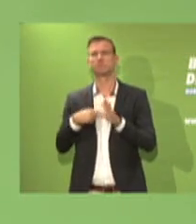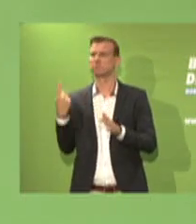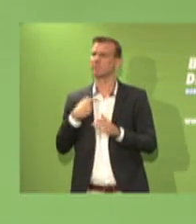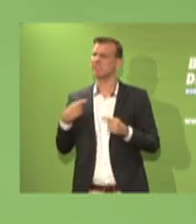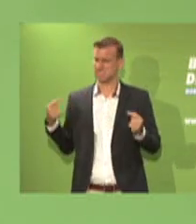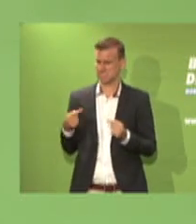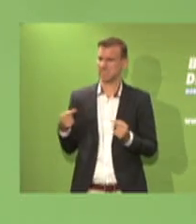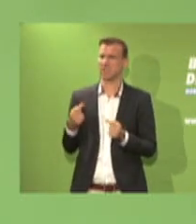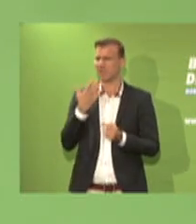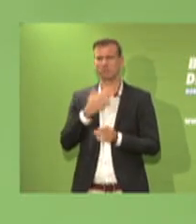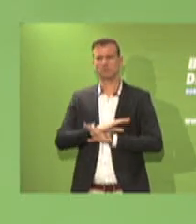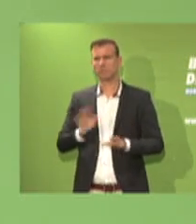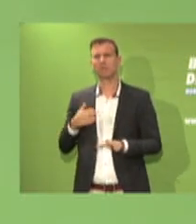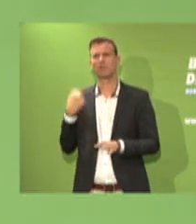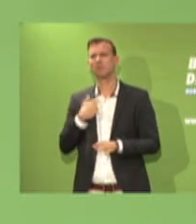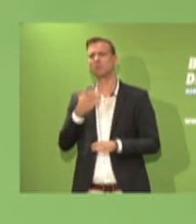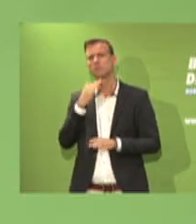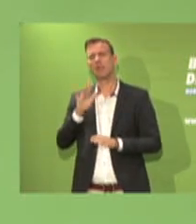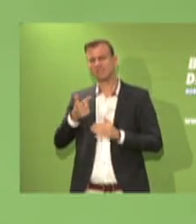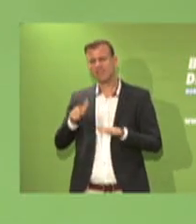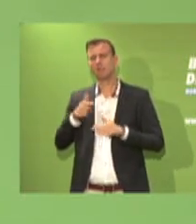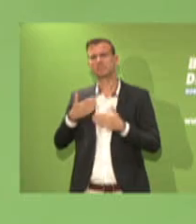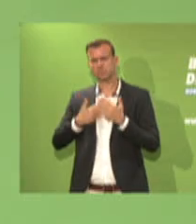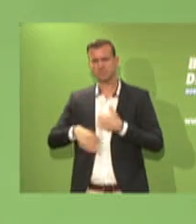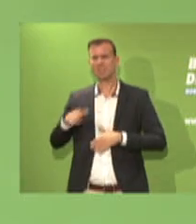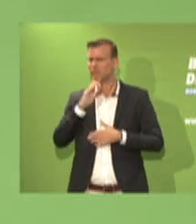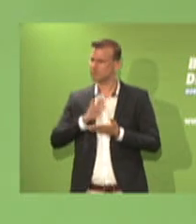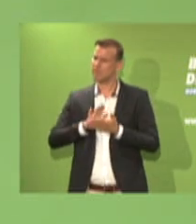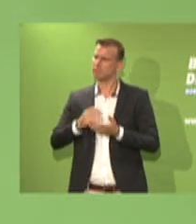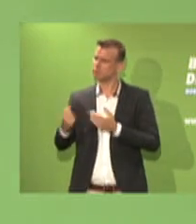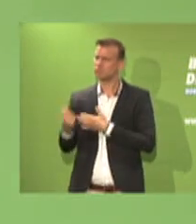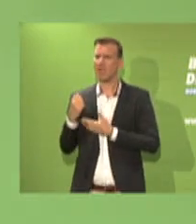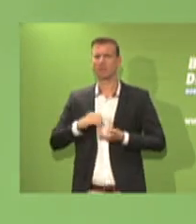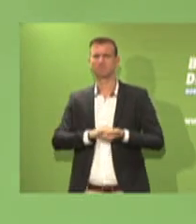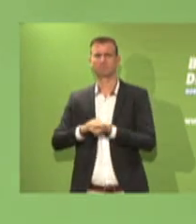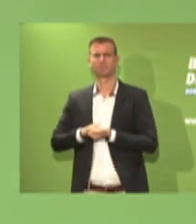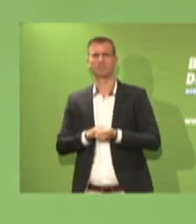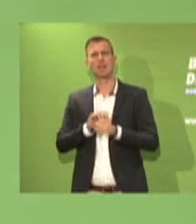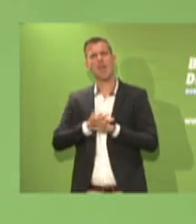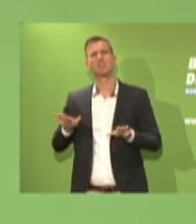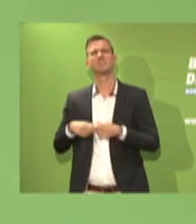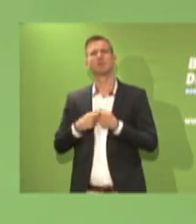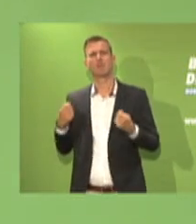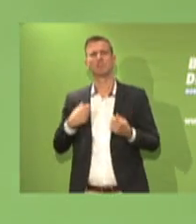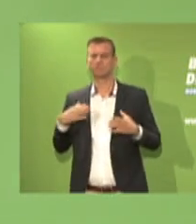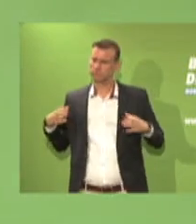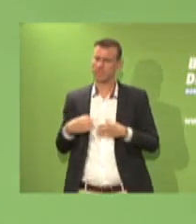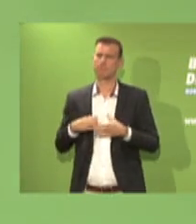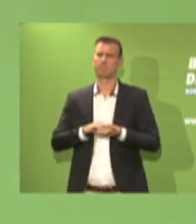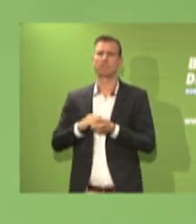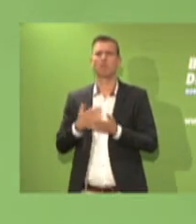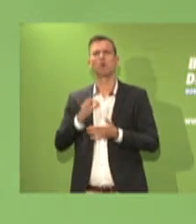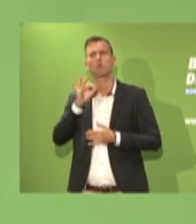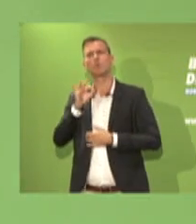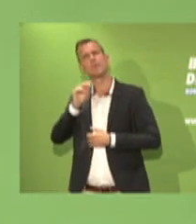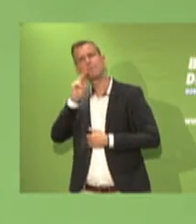Gegeneinander nicht mehr möchten, sondern dass wir auch in Richtung 2017 dann stark sind und dann auch die Wahlen gewinnen, wenn wir als Landesverband zusammenhalten und deswegen gute